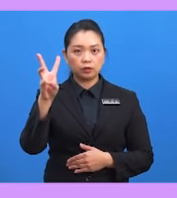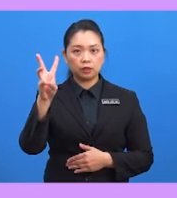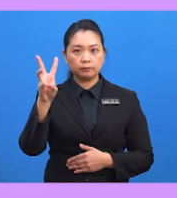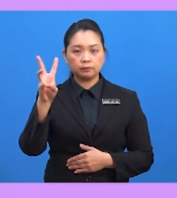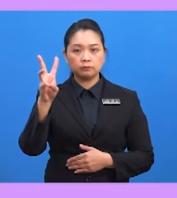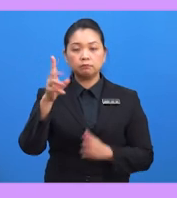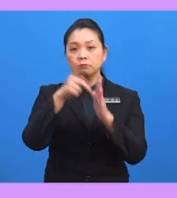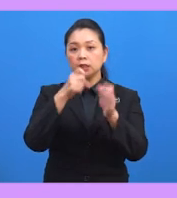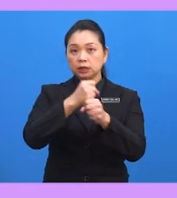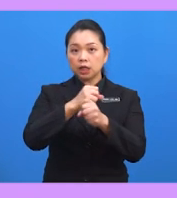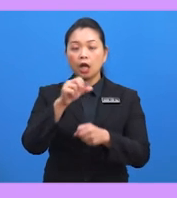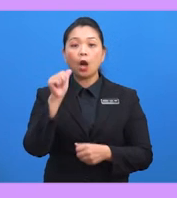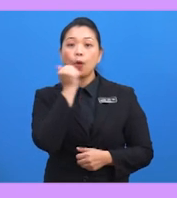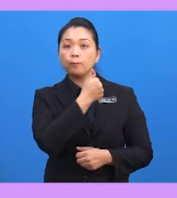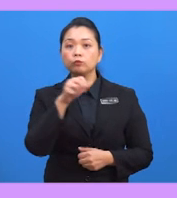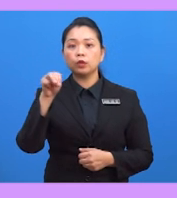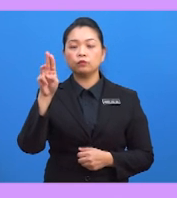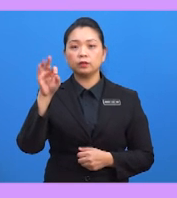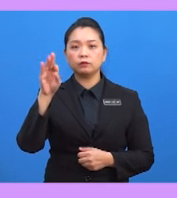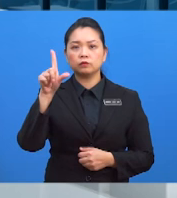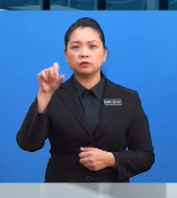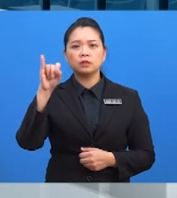berlaku? Di mana puncanya?